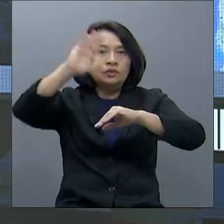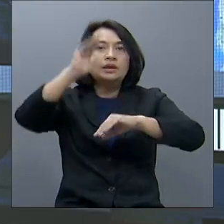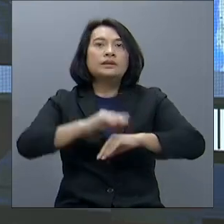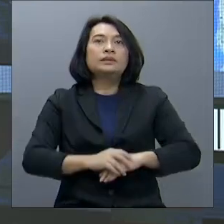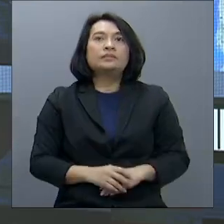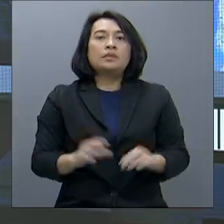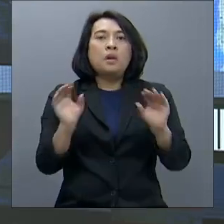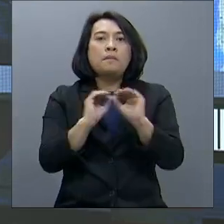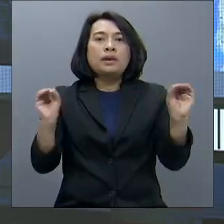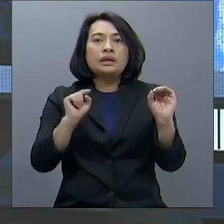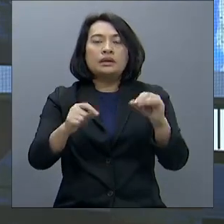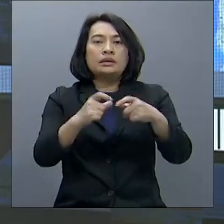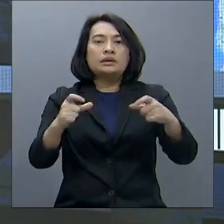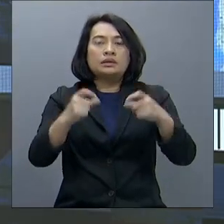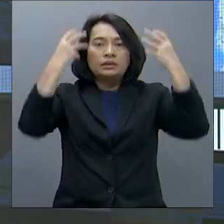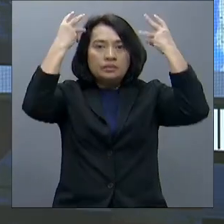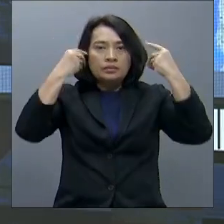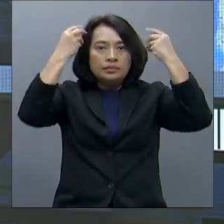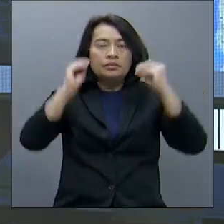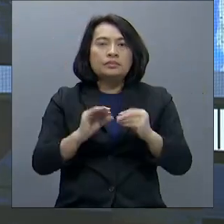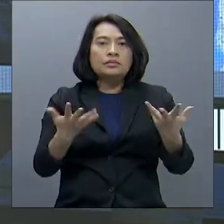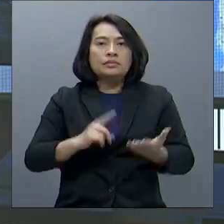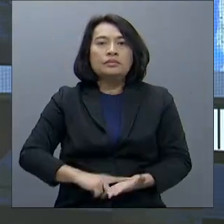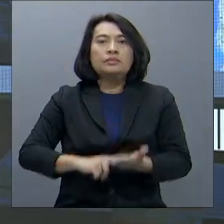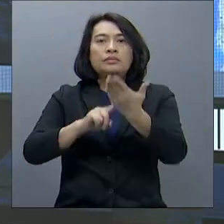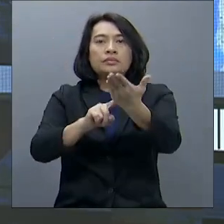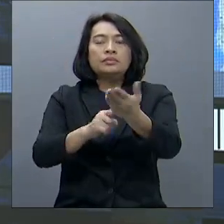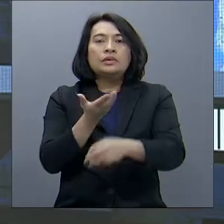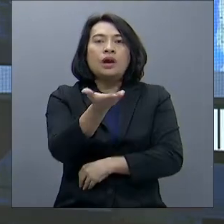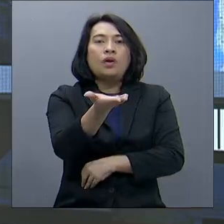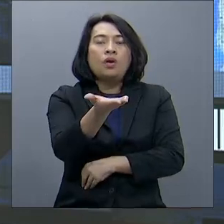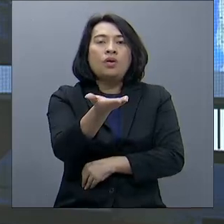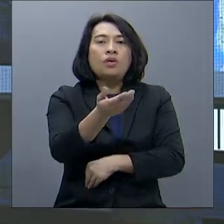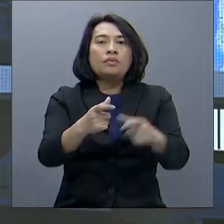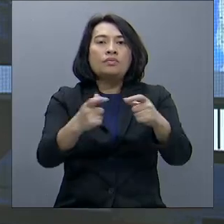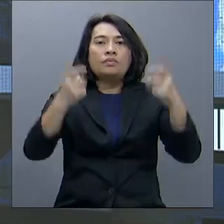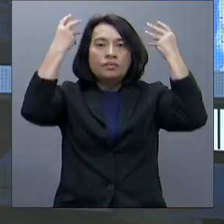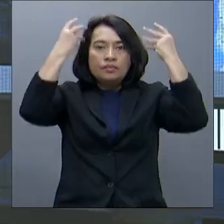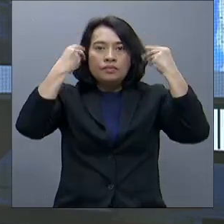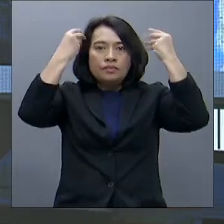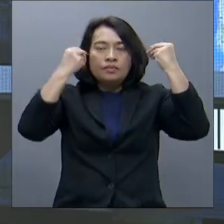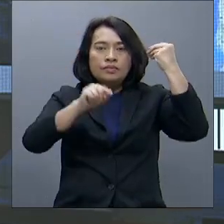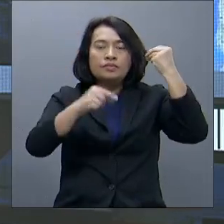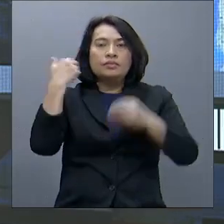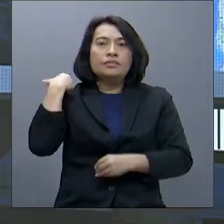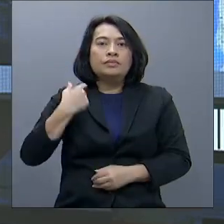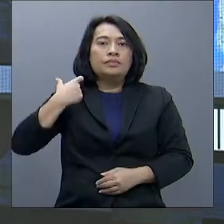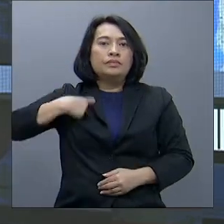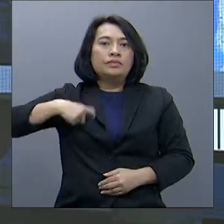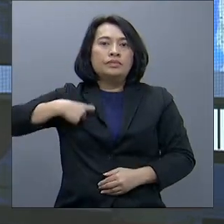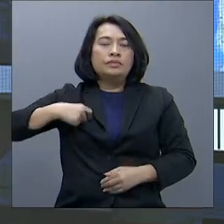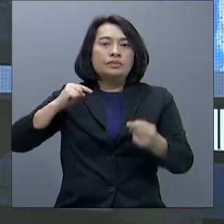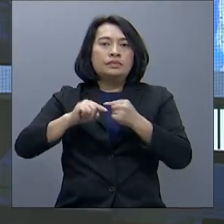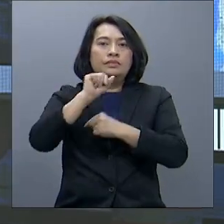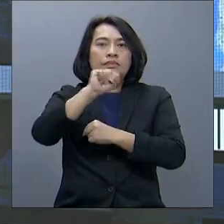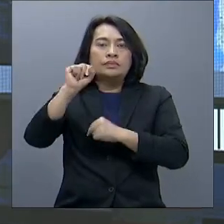คยมีบัตรประชาชนเลยมาร้องเรียนหน่อยอยากให้ทำยังไงก็ได้ให้เธอนั้นมีบัตรประชาชนปรากฏว่าล่าสุดค่ะทนายโป้งหรือว่าส.ส.โป้งนนท